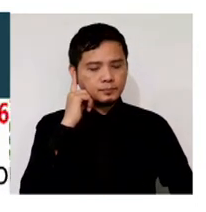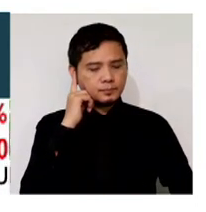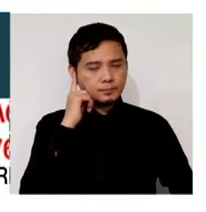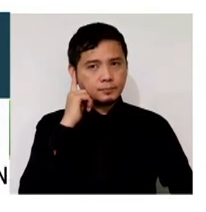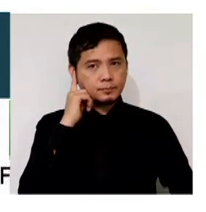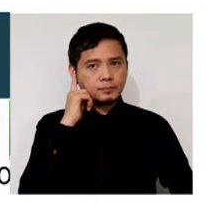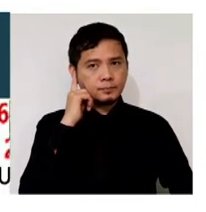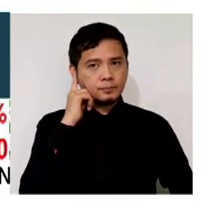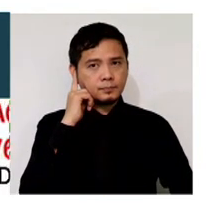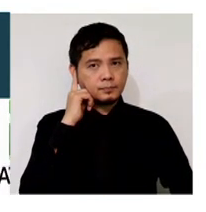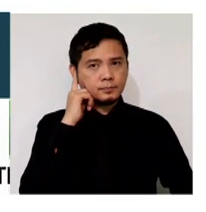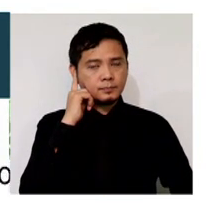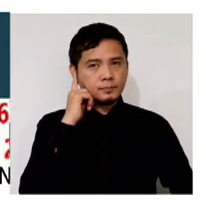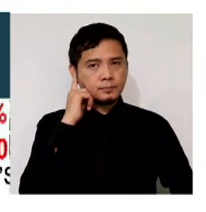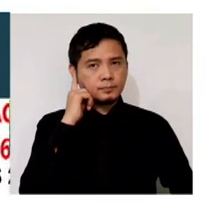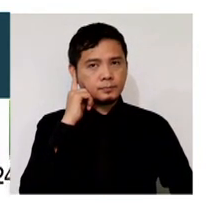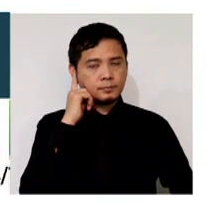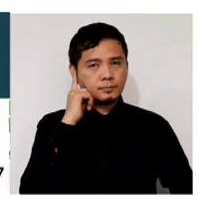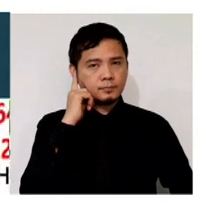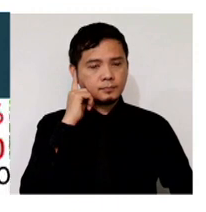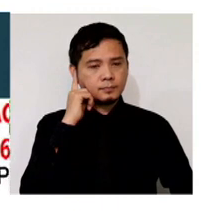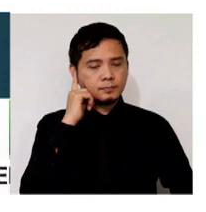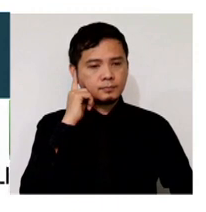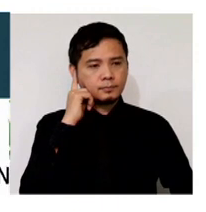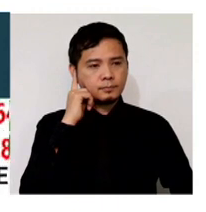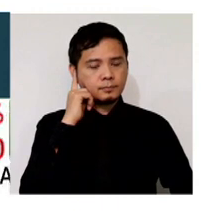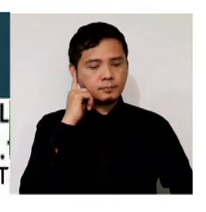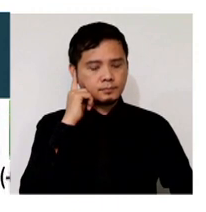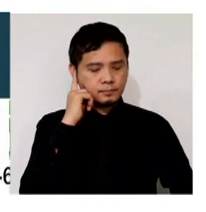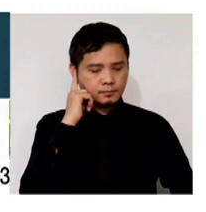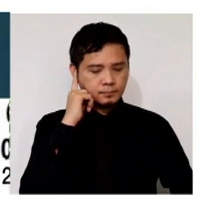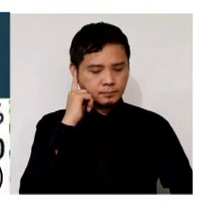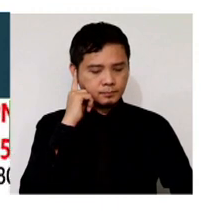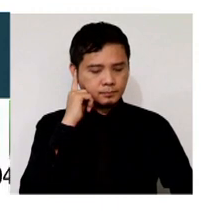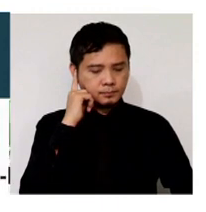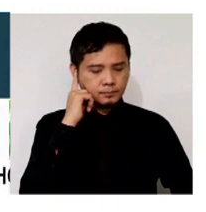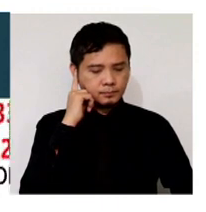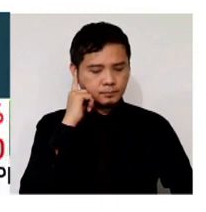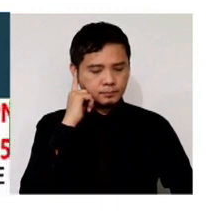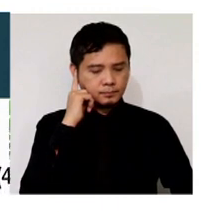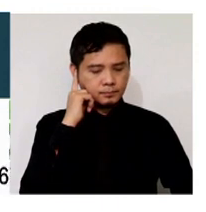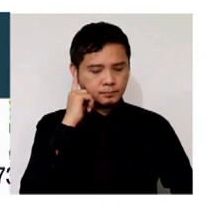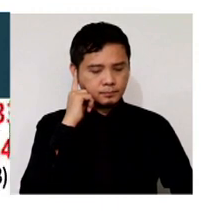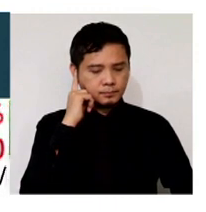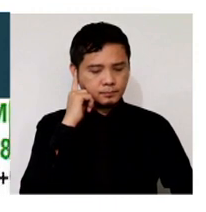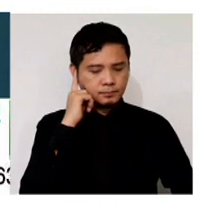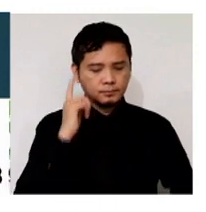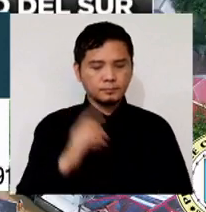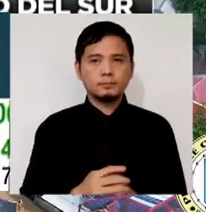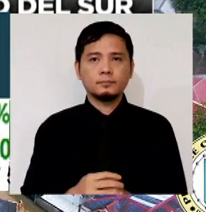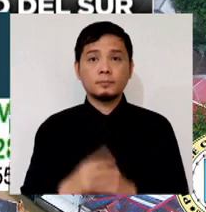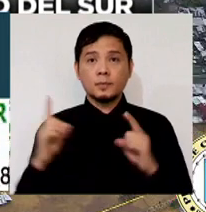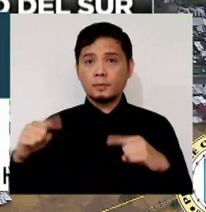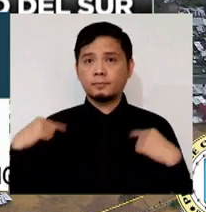your expectations might be. How extensive do you think the damage will be in Surigao del Sur? As of now, nandito pa ako sa